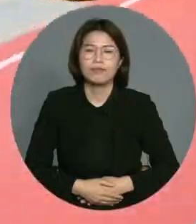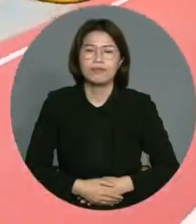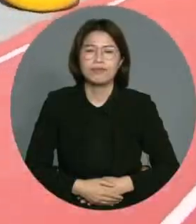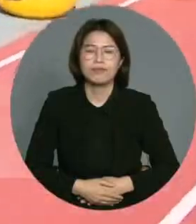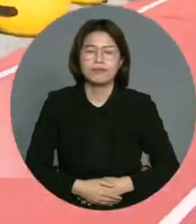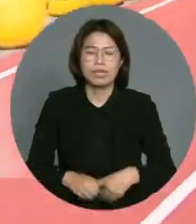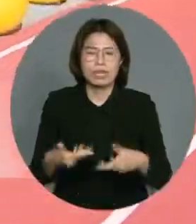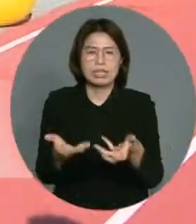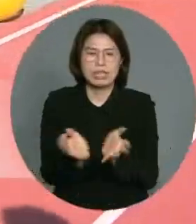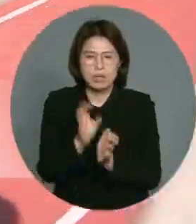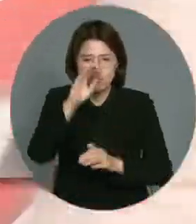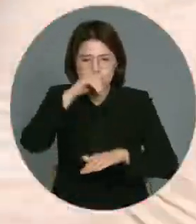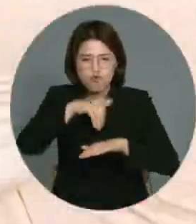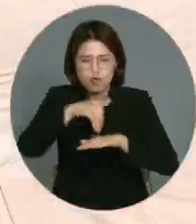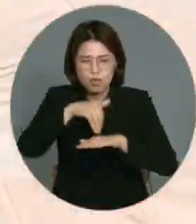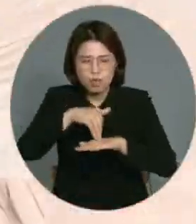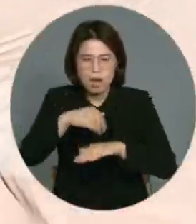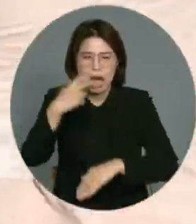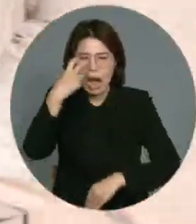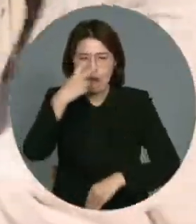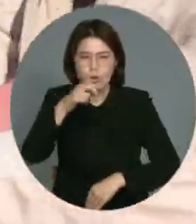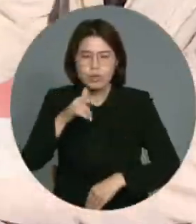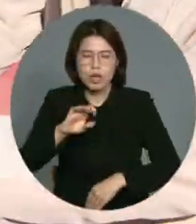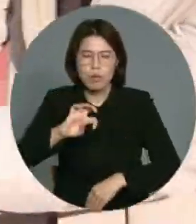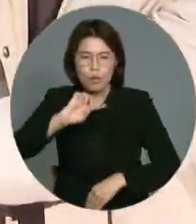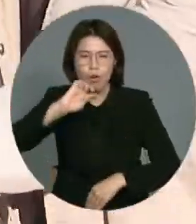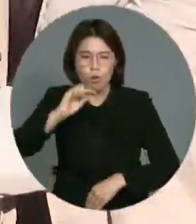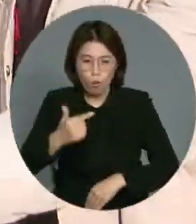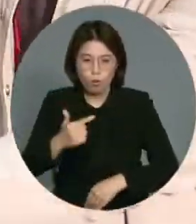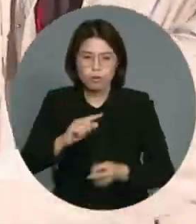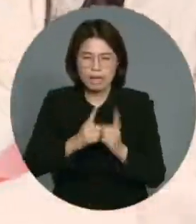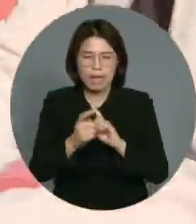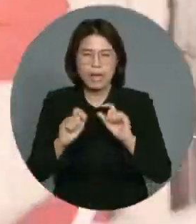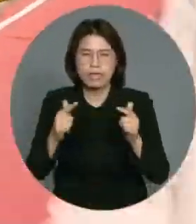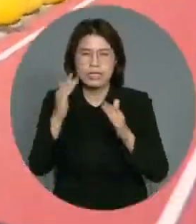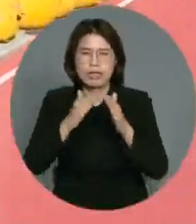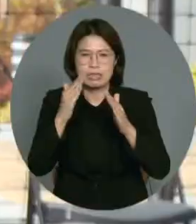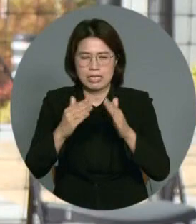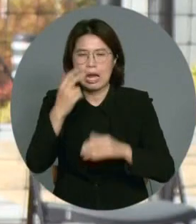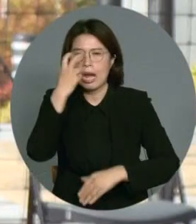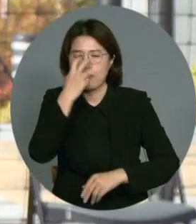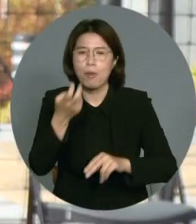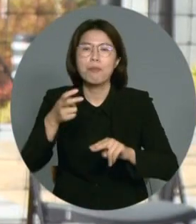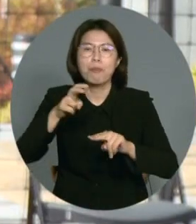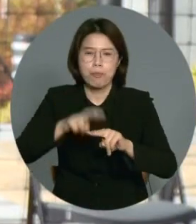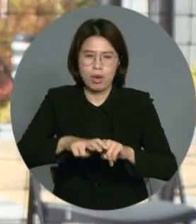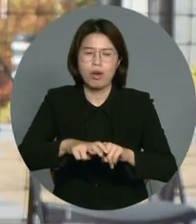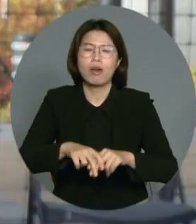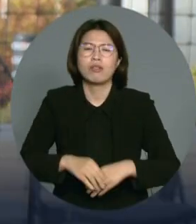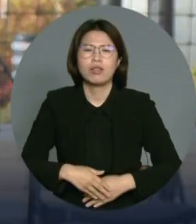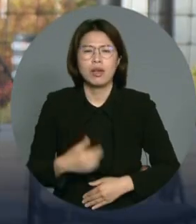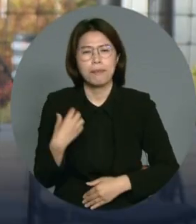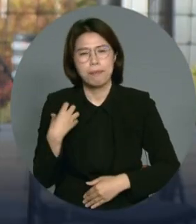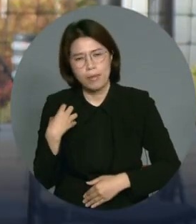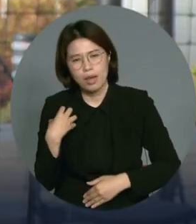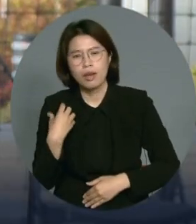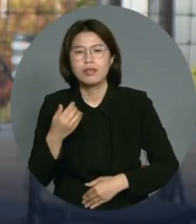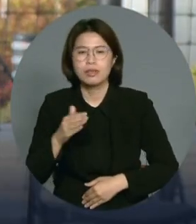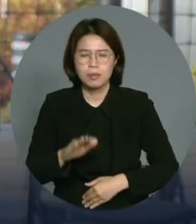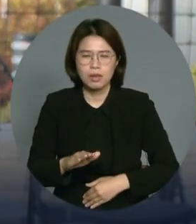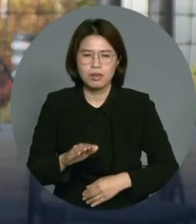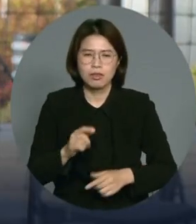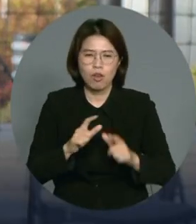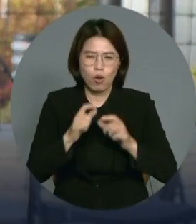팀 훈련을 이끄는 최원권 감독. 이젠 대행이 아닌 정식 감독입니다. 과분한 위치인 만큼 더욱더